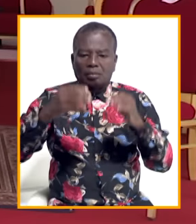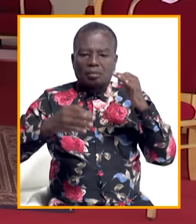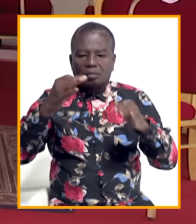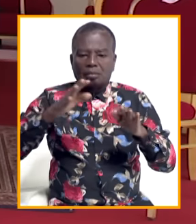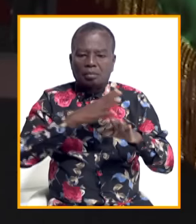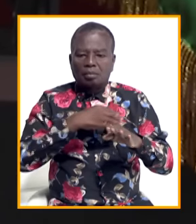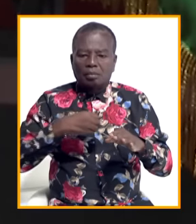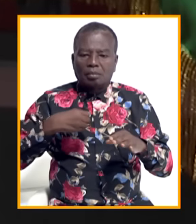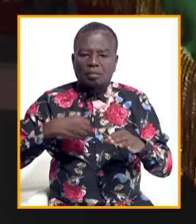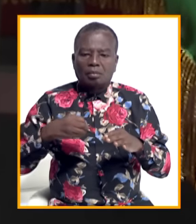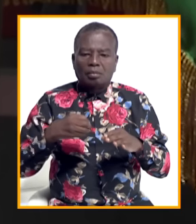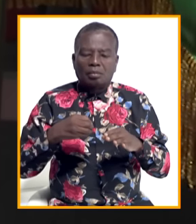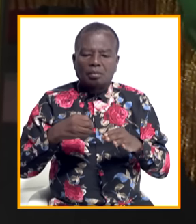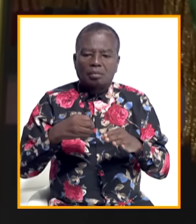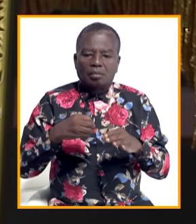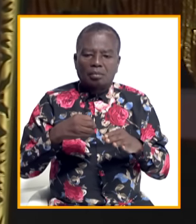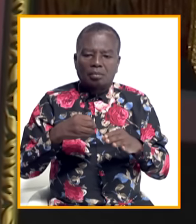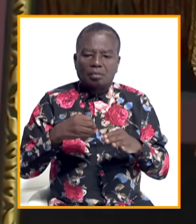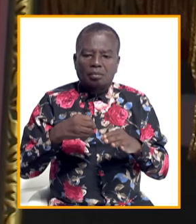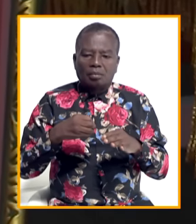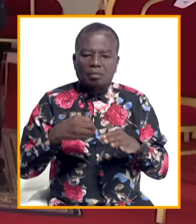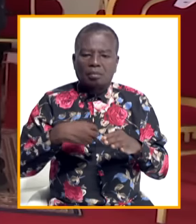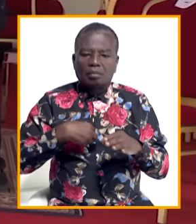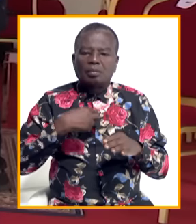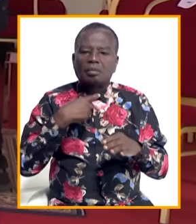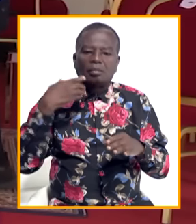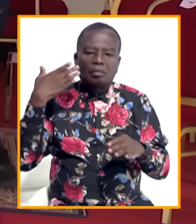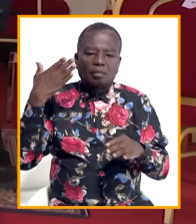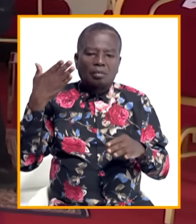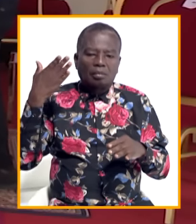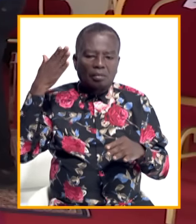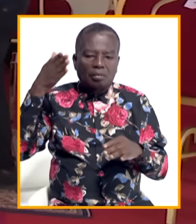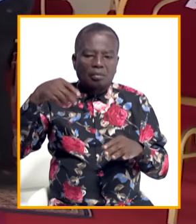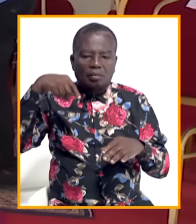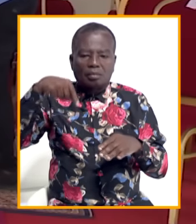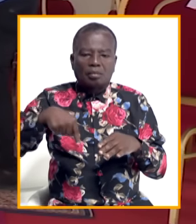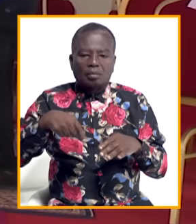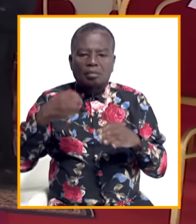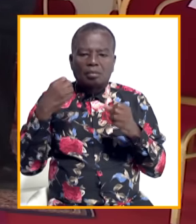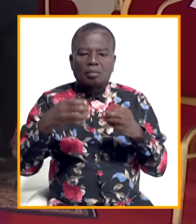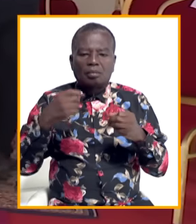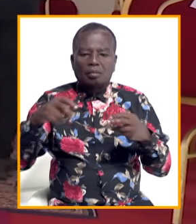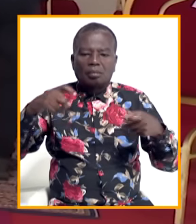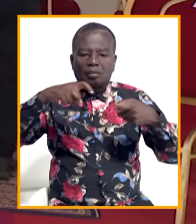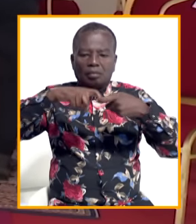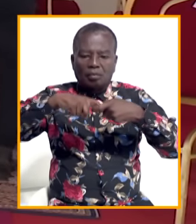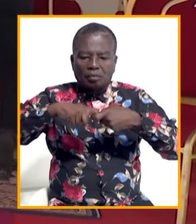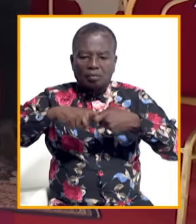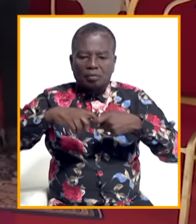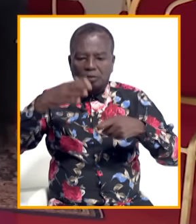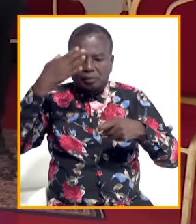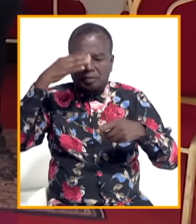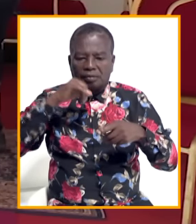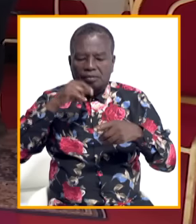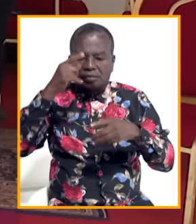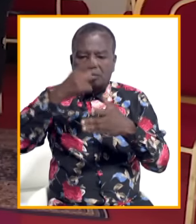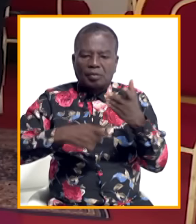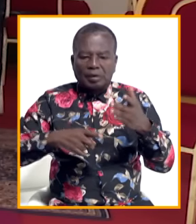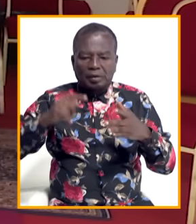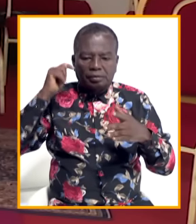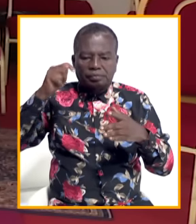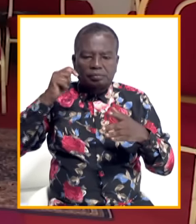Moi, j'ai choisi le barreau. Je dirais qu'il y a beaucoup de choses qui nous lient. Je ne sais pas quel témoignage rendre, si